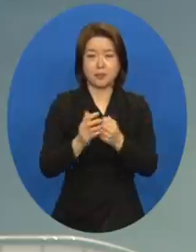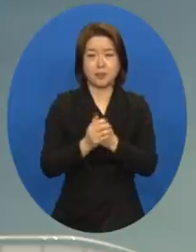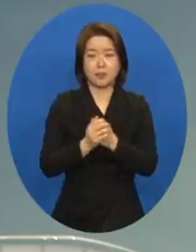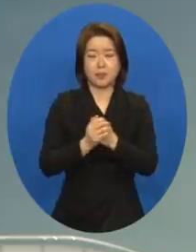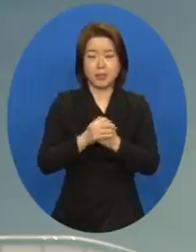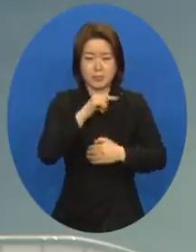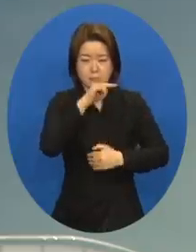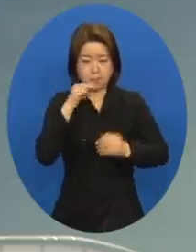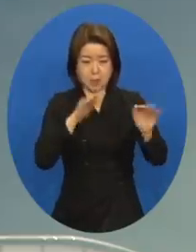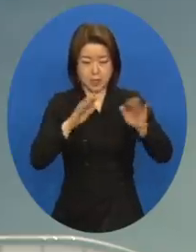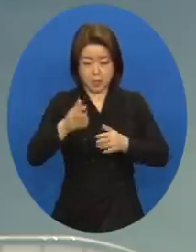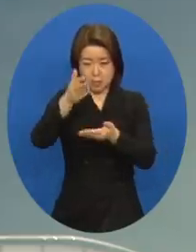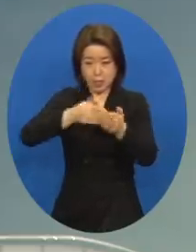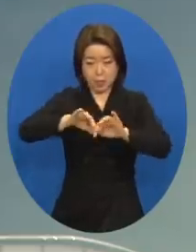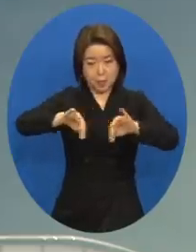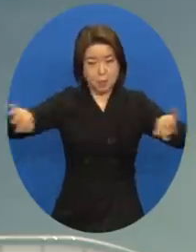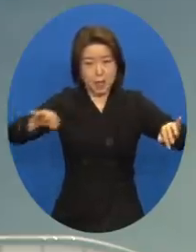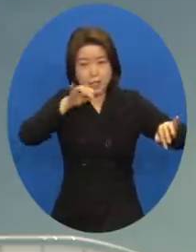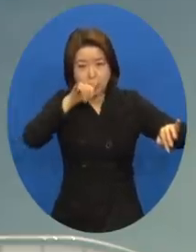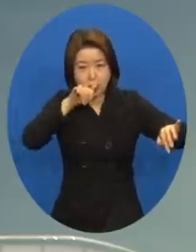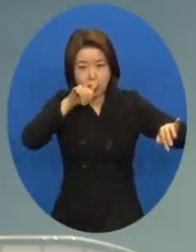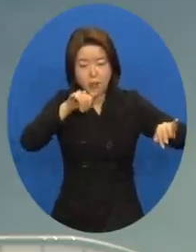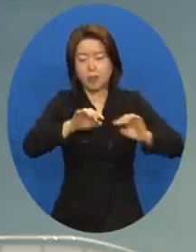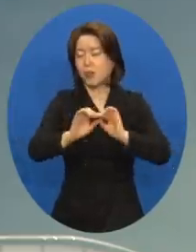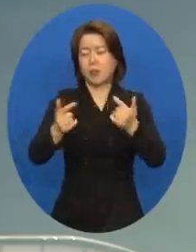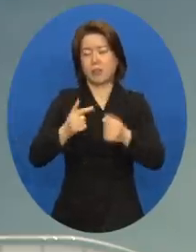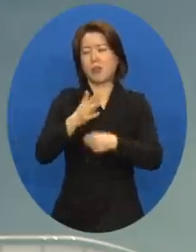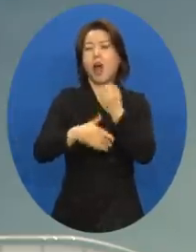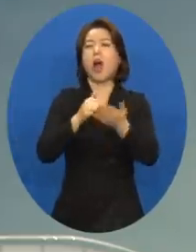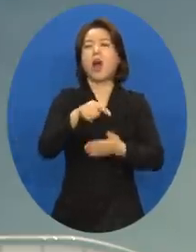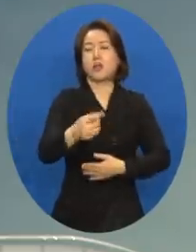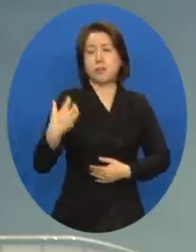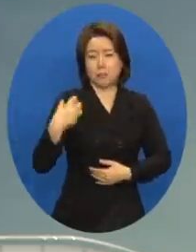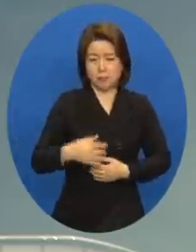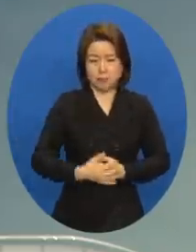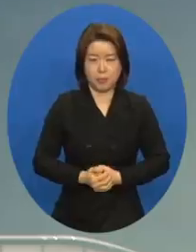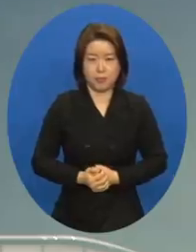홍해를 갈랐습니까? 하나님이 하신 것이지 않습니까?